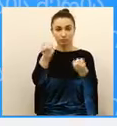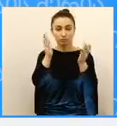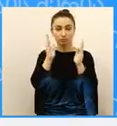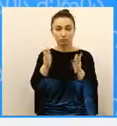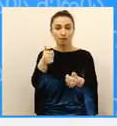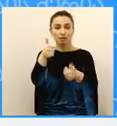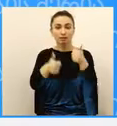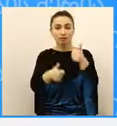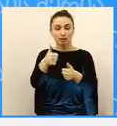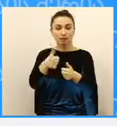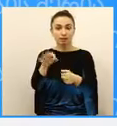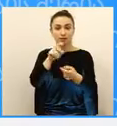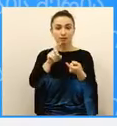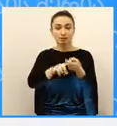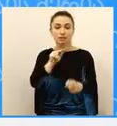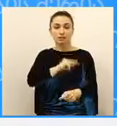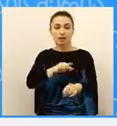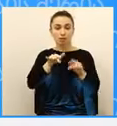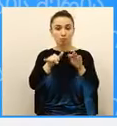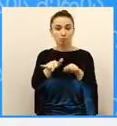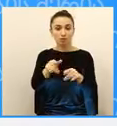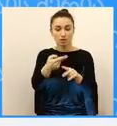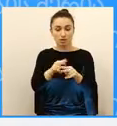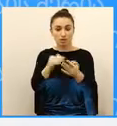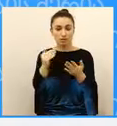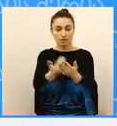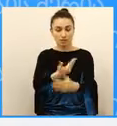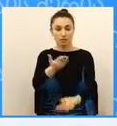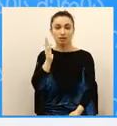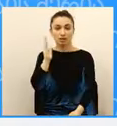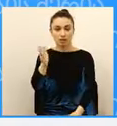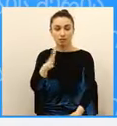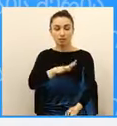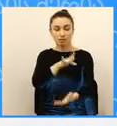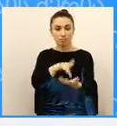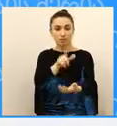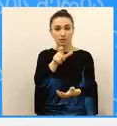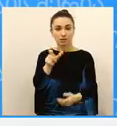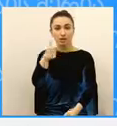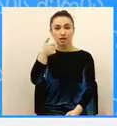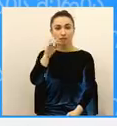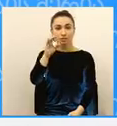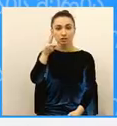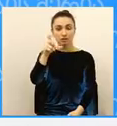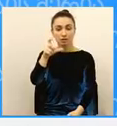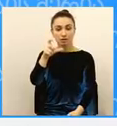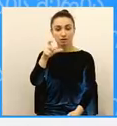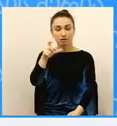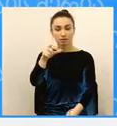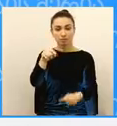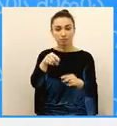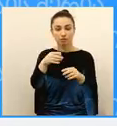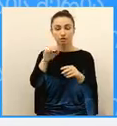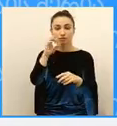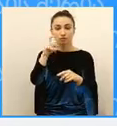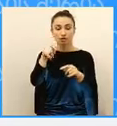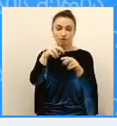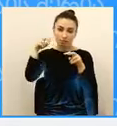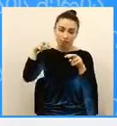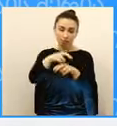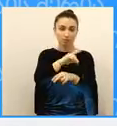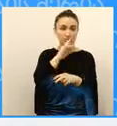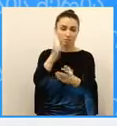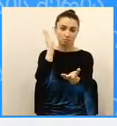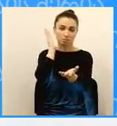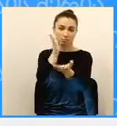უკვე ტენდერ სამუშაოებზე და ეს სიახლეც ექნება თბილისელებს, ანუ ყიფშიძიდან არ დაჭირდებათ ჭავჭავაძეზე